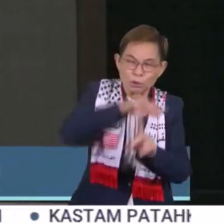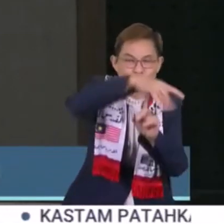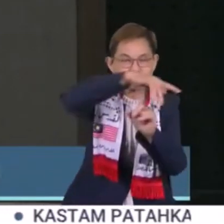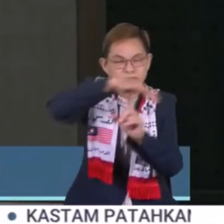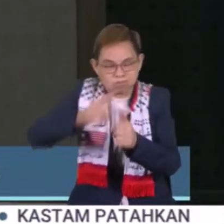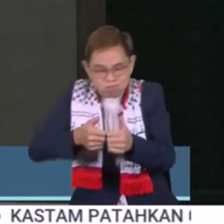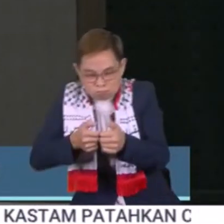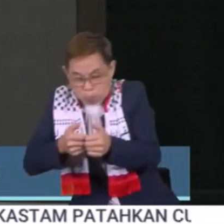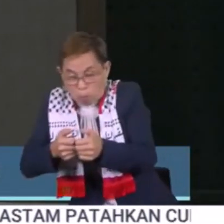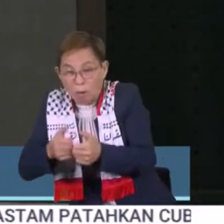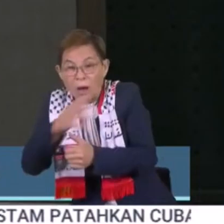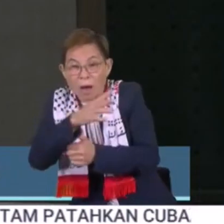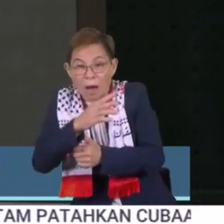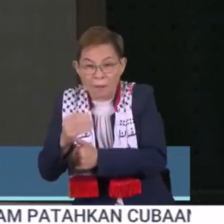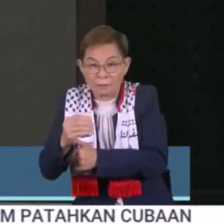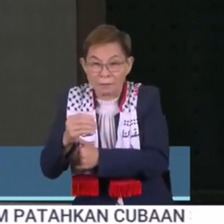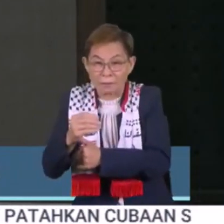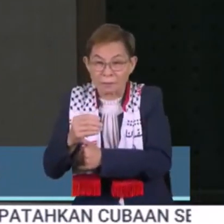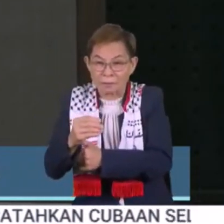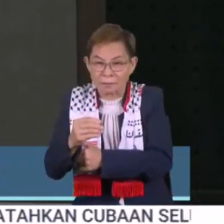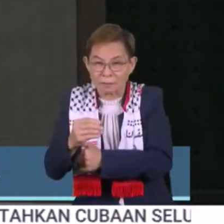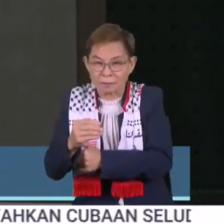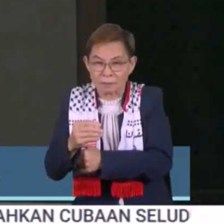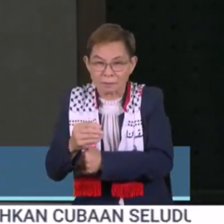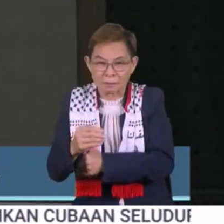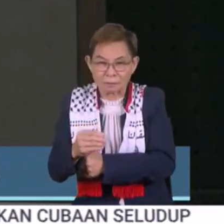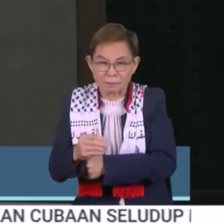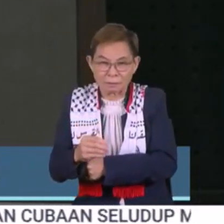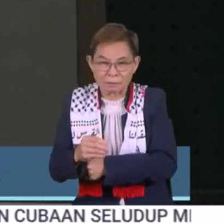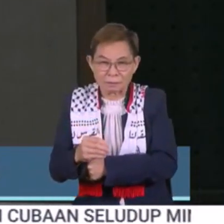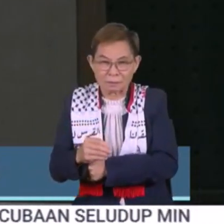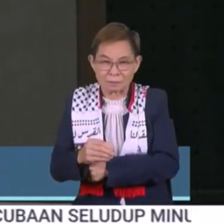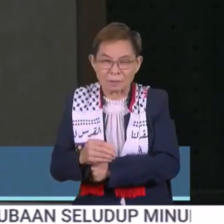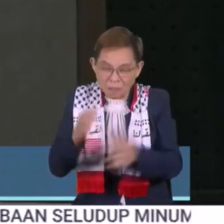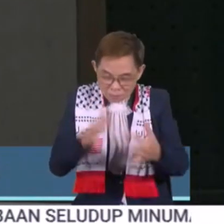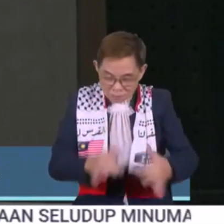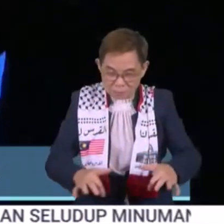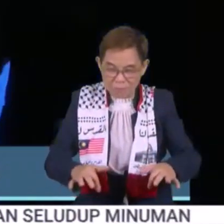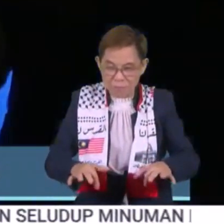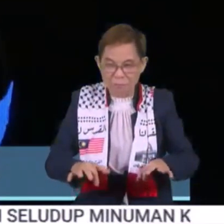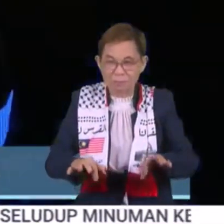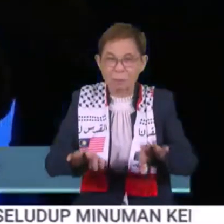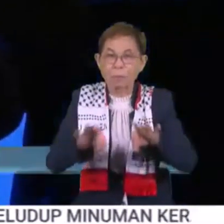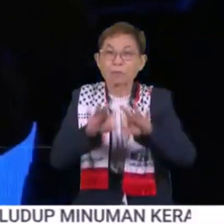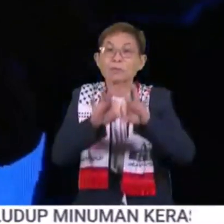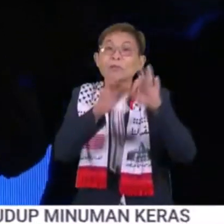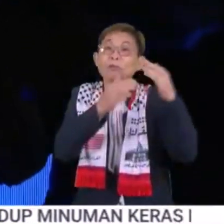survey work. Geomatics and land surveying play a critical role in land development.